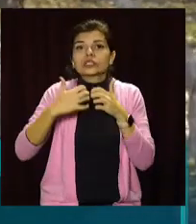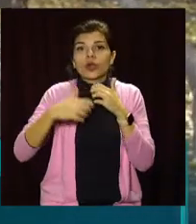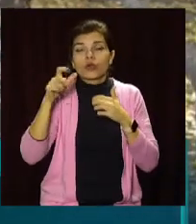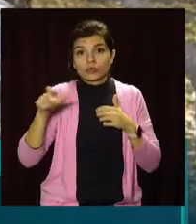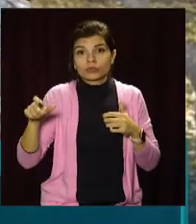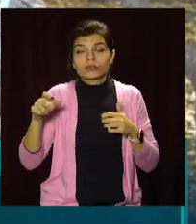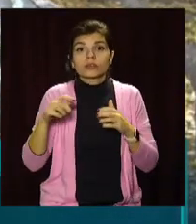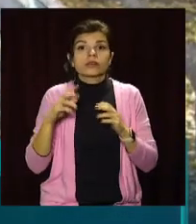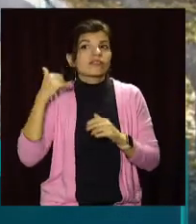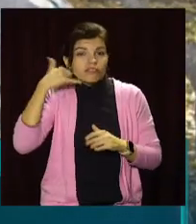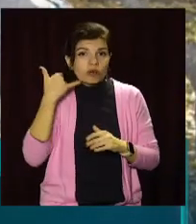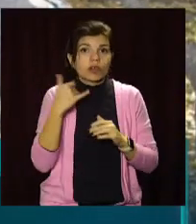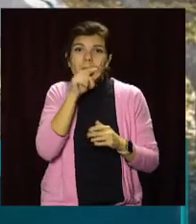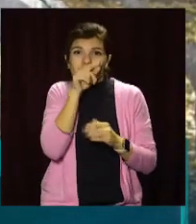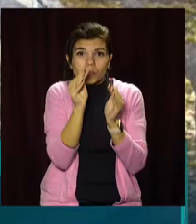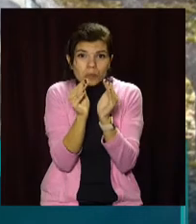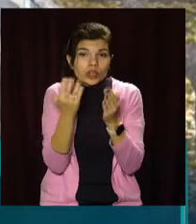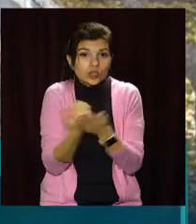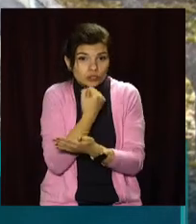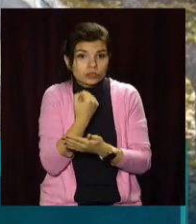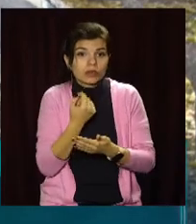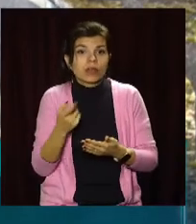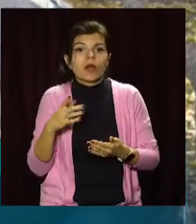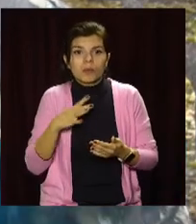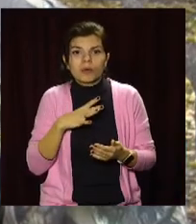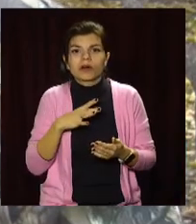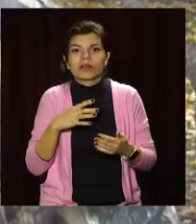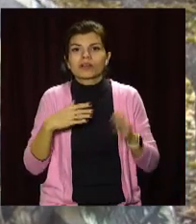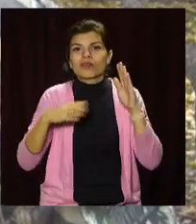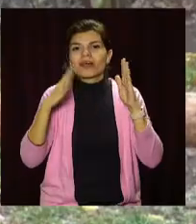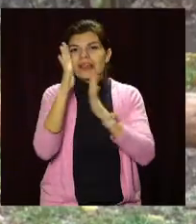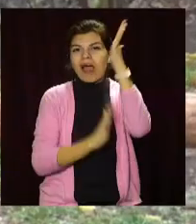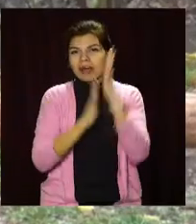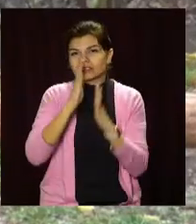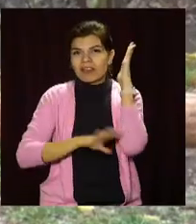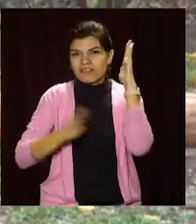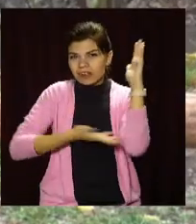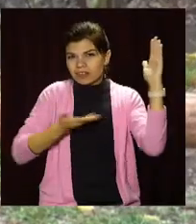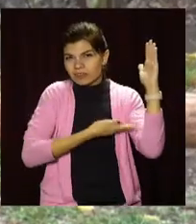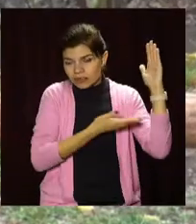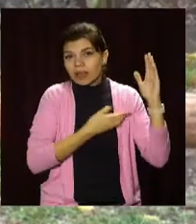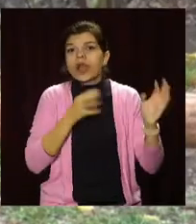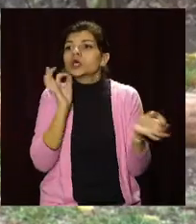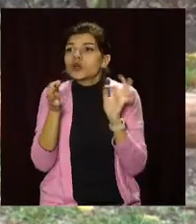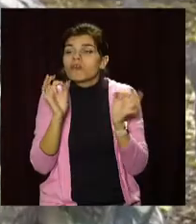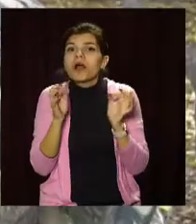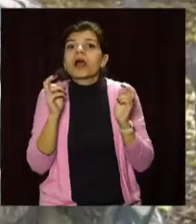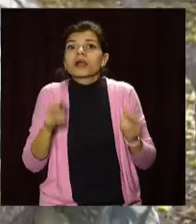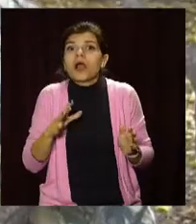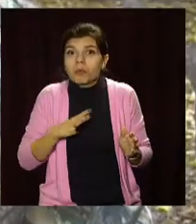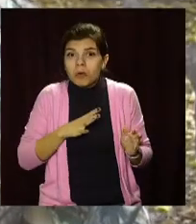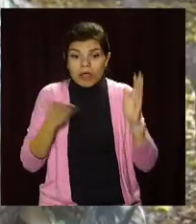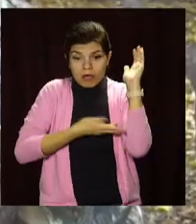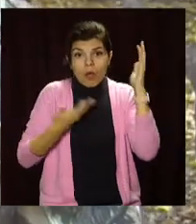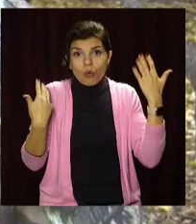люди, знайшли птенцов, то есть тоже была вырубка посадок, лесов, получили консультацию, как кормить, но они говорят, мы